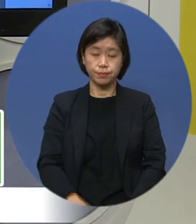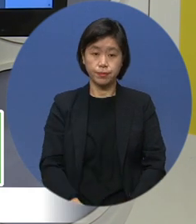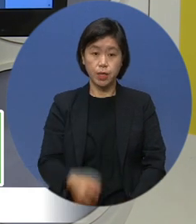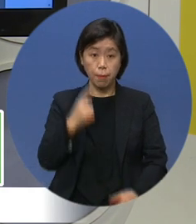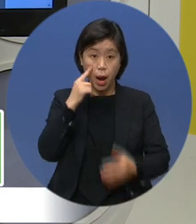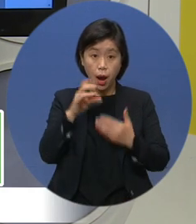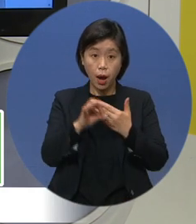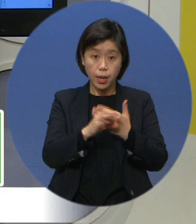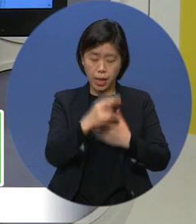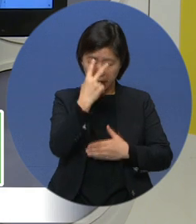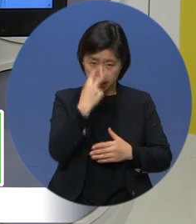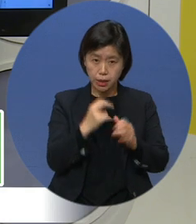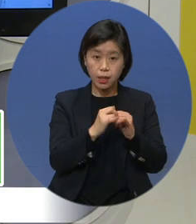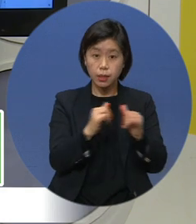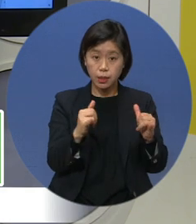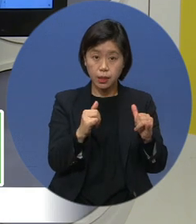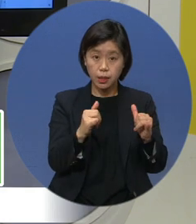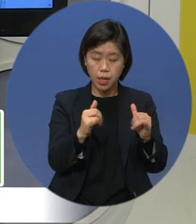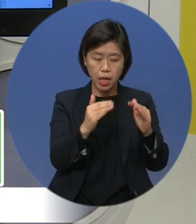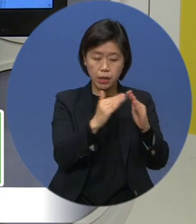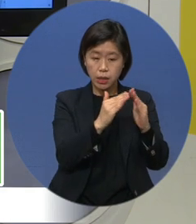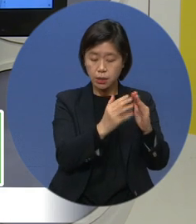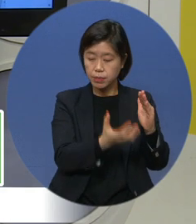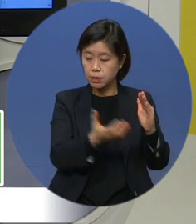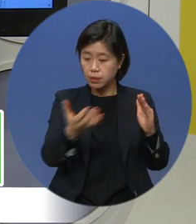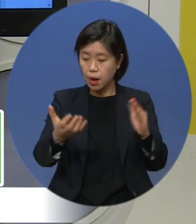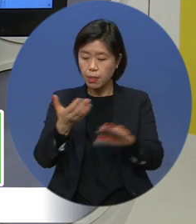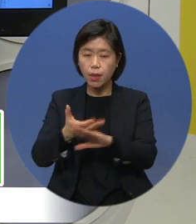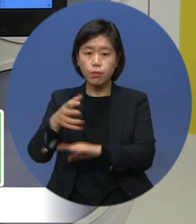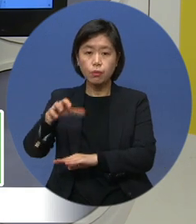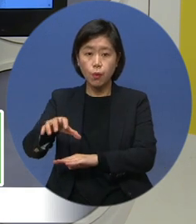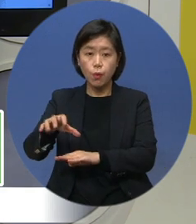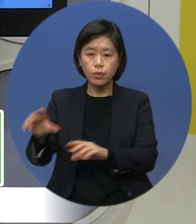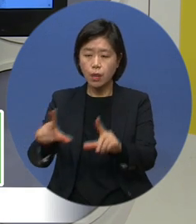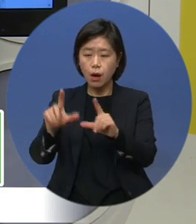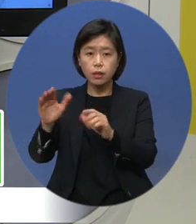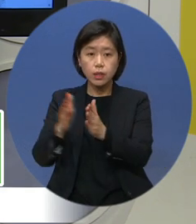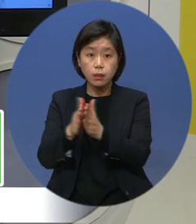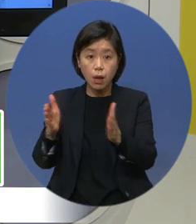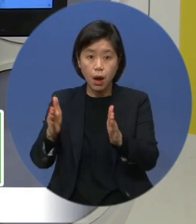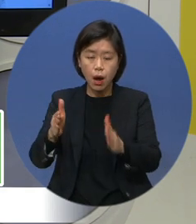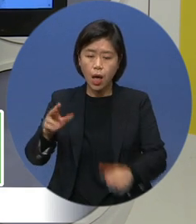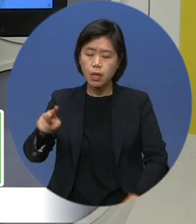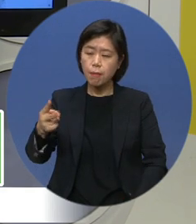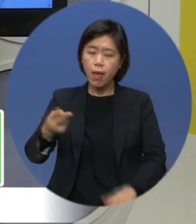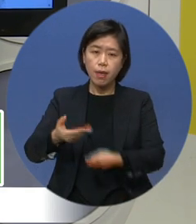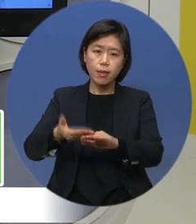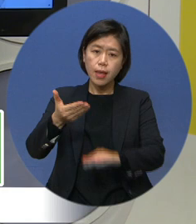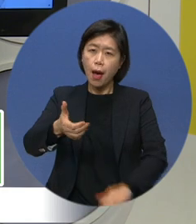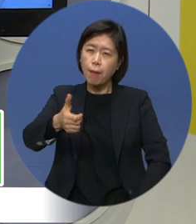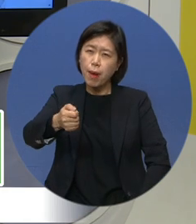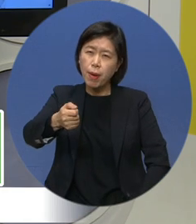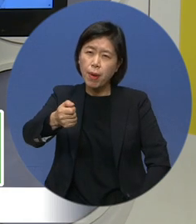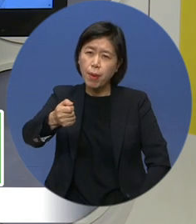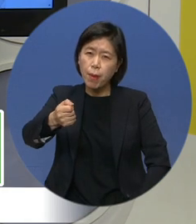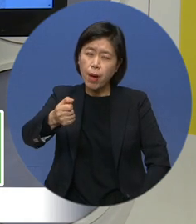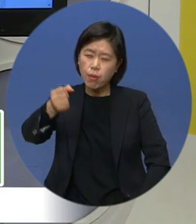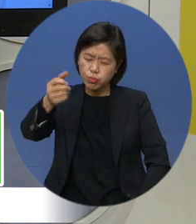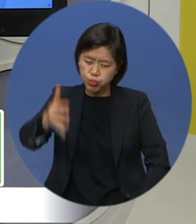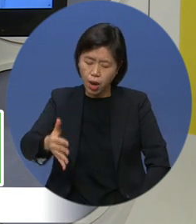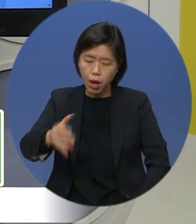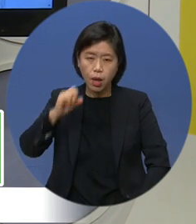만약 시각 장애인들이 살던 곳을 떠나 다른 지역으로 간다면 200개가 넘는 채널을 일일이 눌러가면서